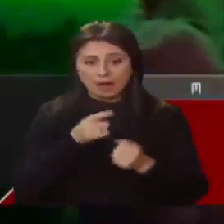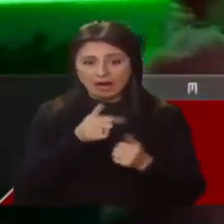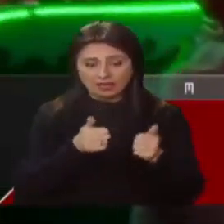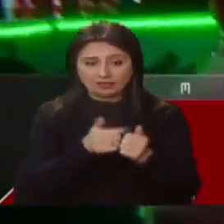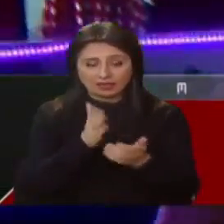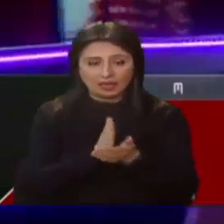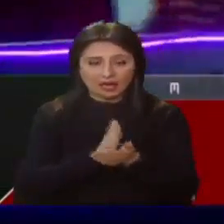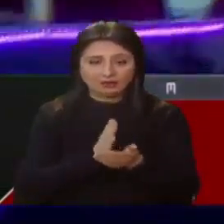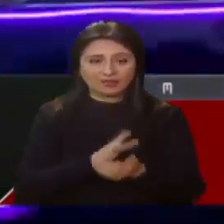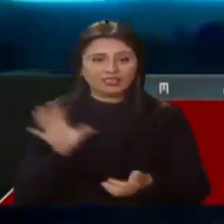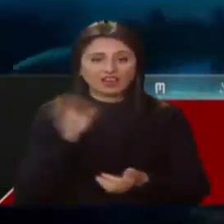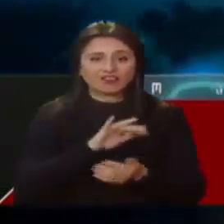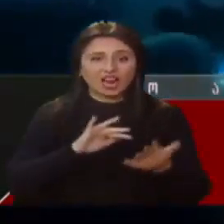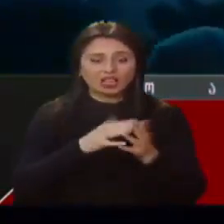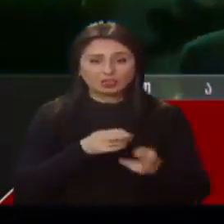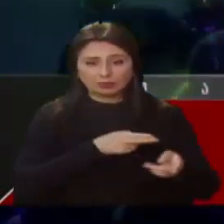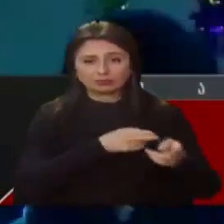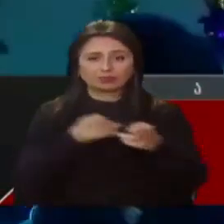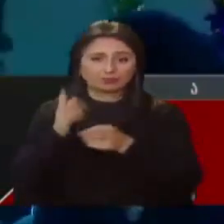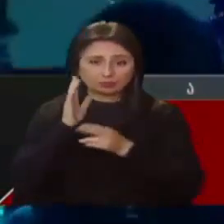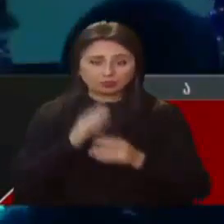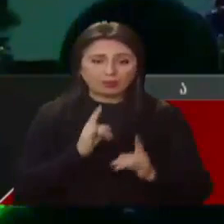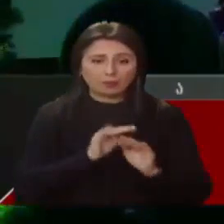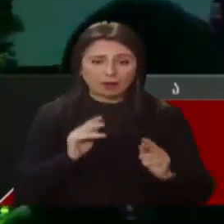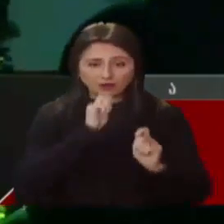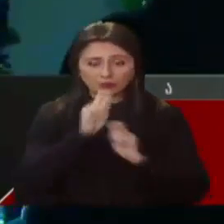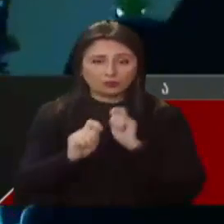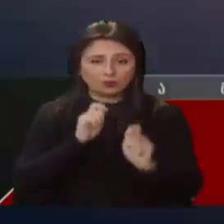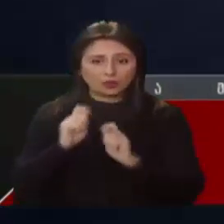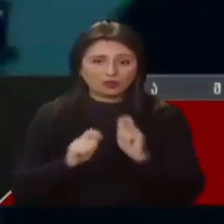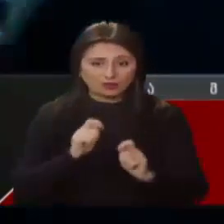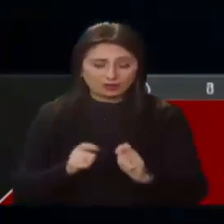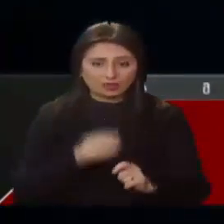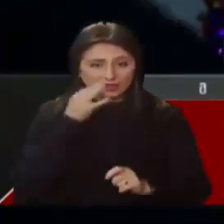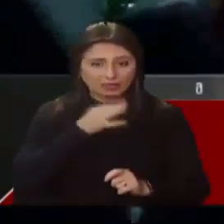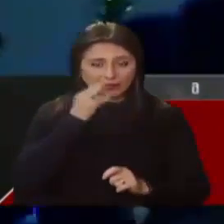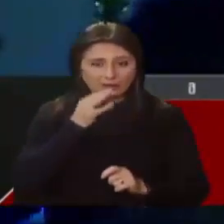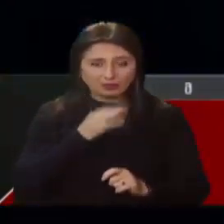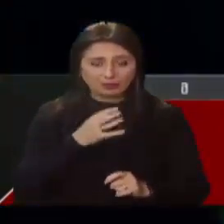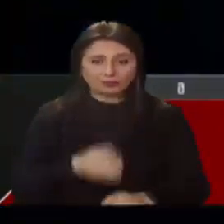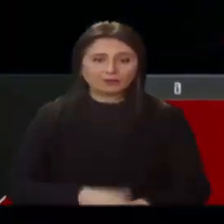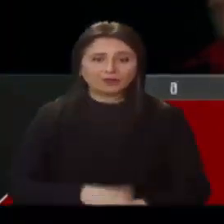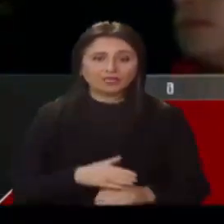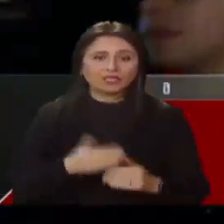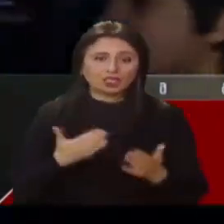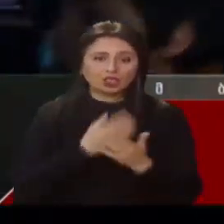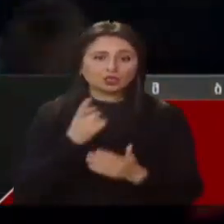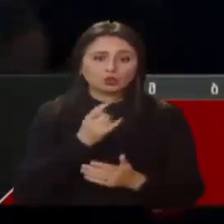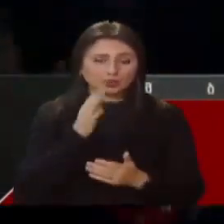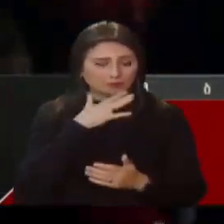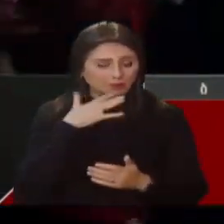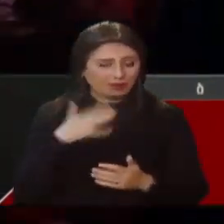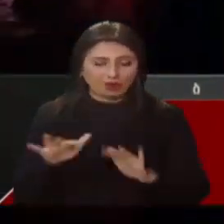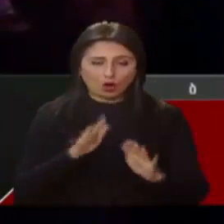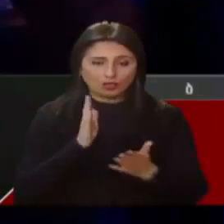გვერდით არის, თითქმის ყველა სოფელს მოივლის და გაუმასპინძლდება პატარა ბავშვებს ახალგაზრდებს კბილეული ნობათით. წინ ბევრი სიურპრიზია, წინ კიდევ